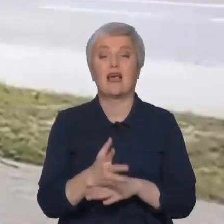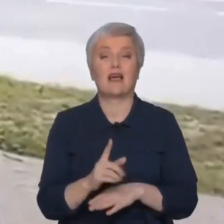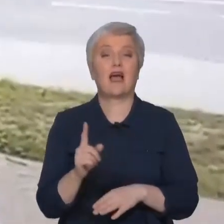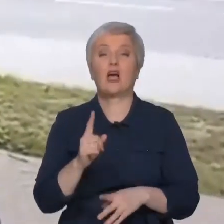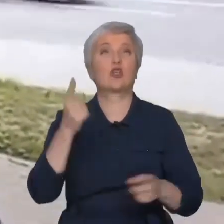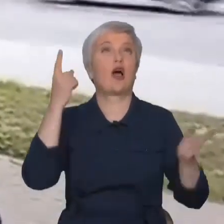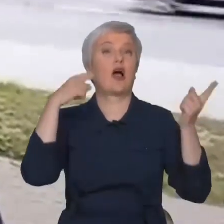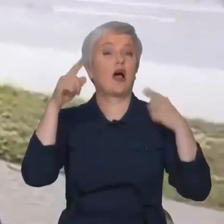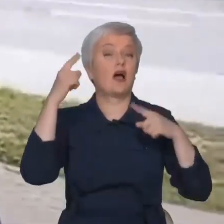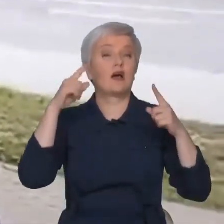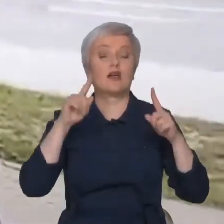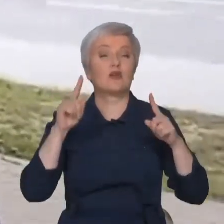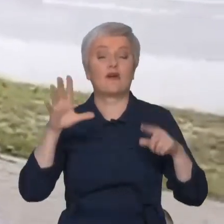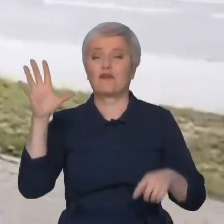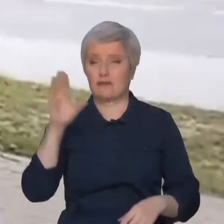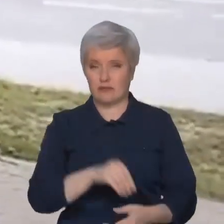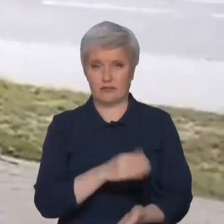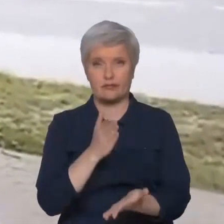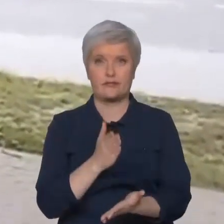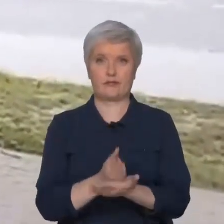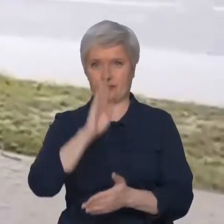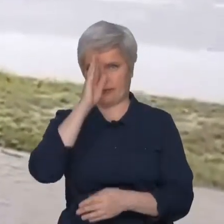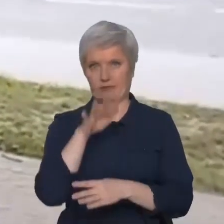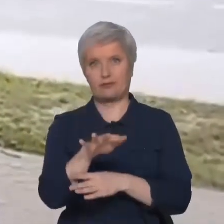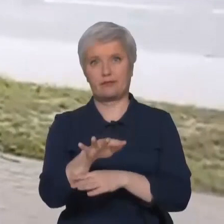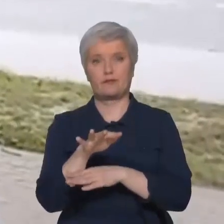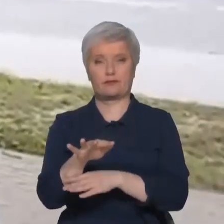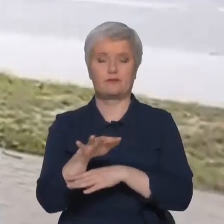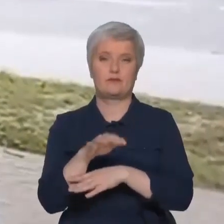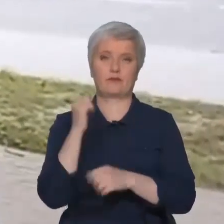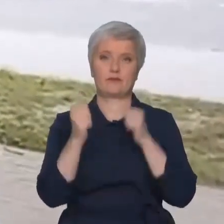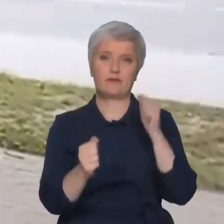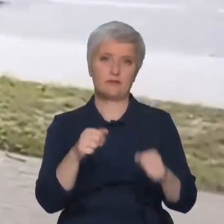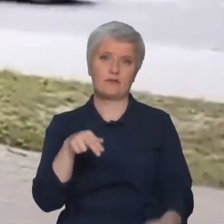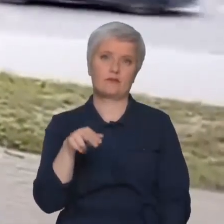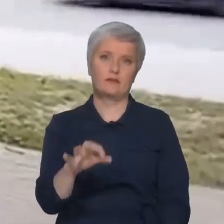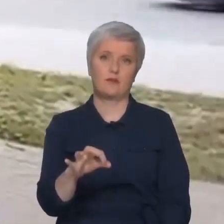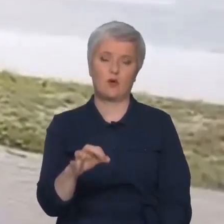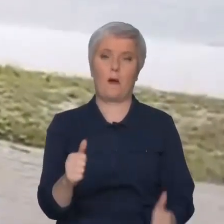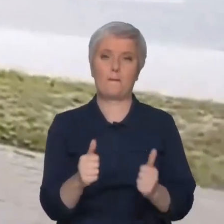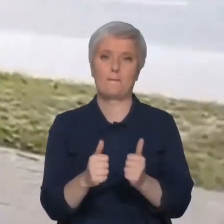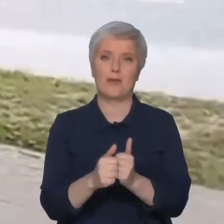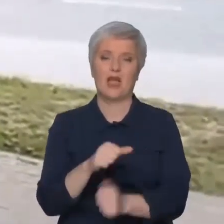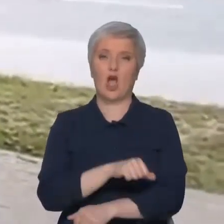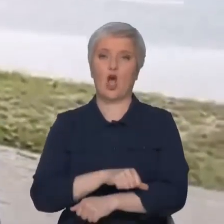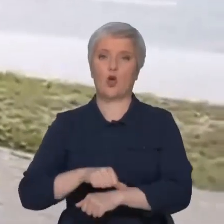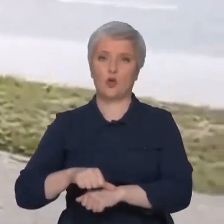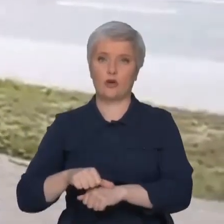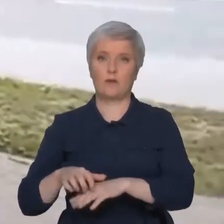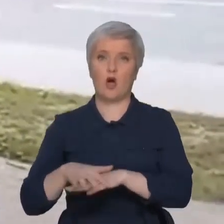може вдастися в голову, з усіх цих засобів ворог завдає ударів по прикордонним громадам